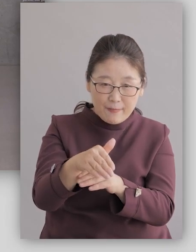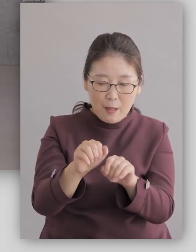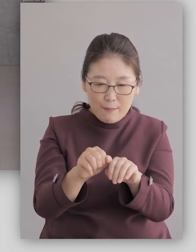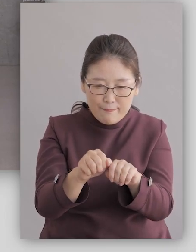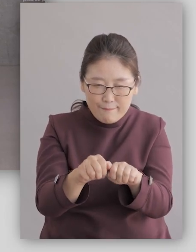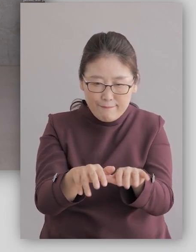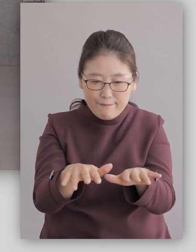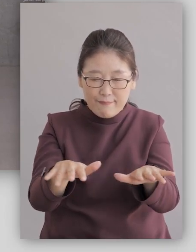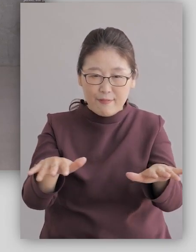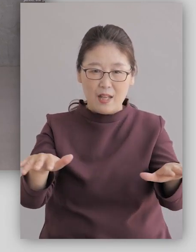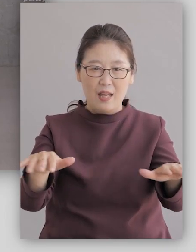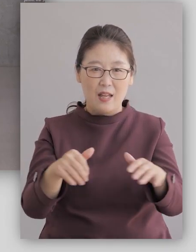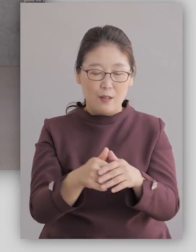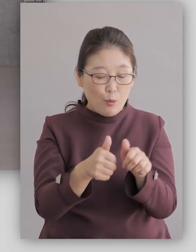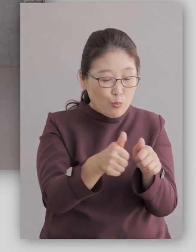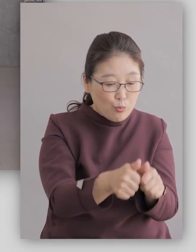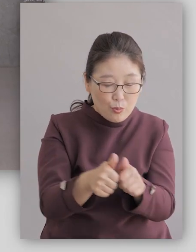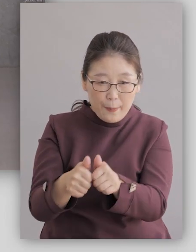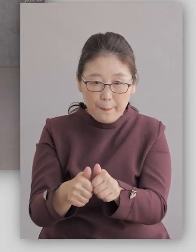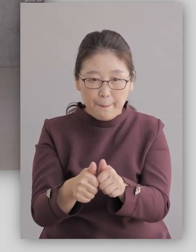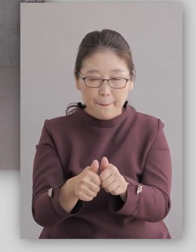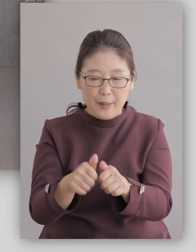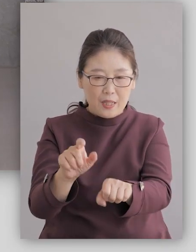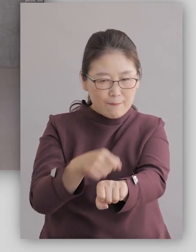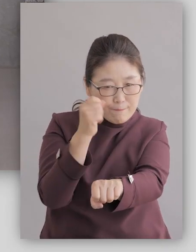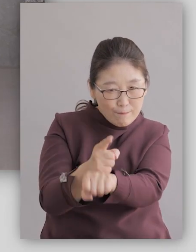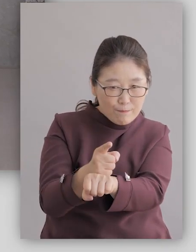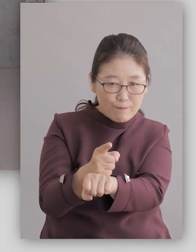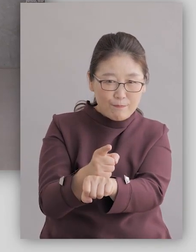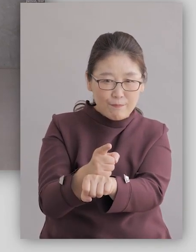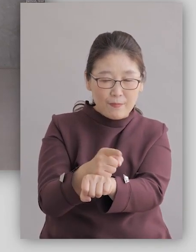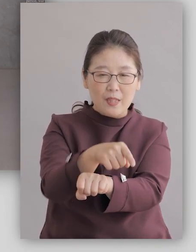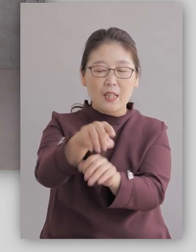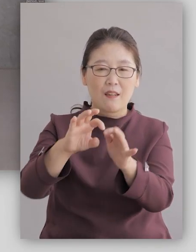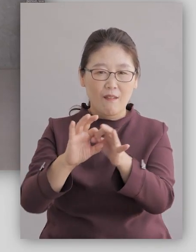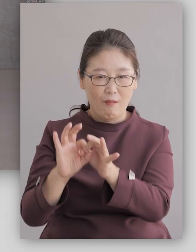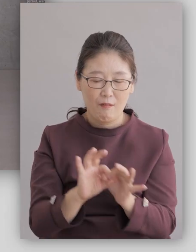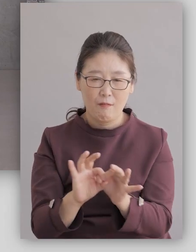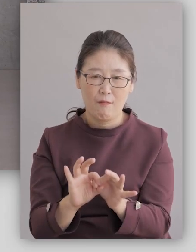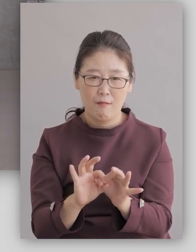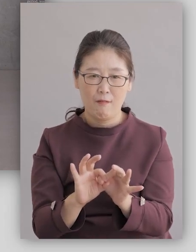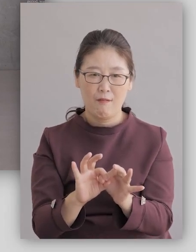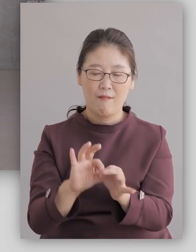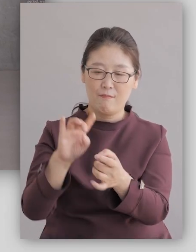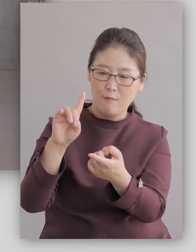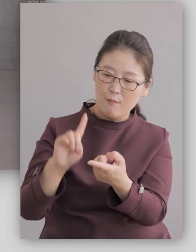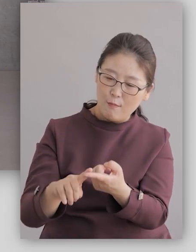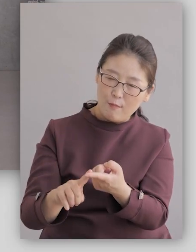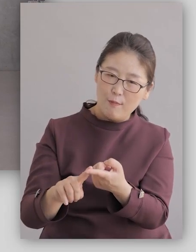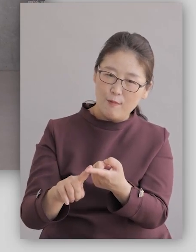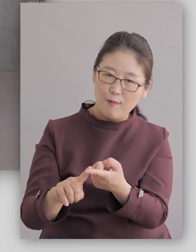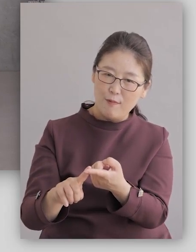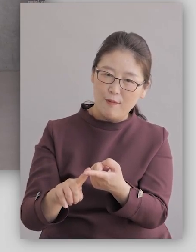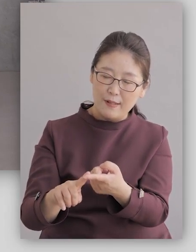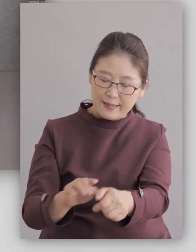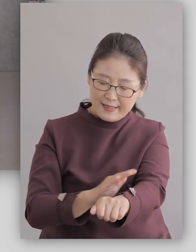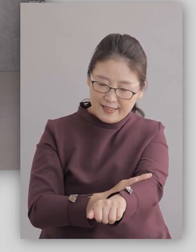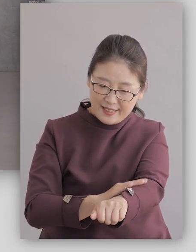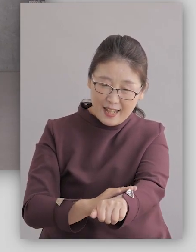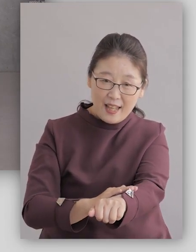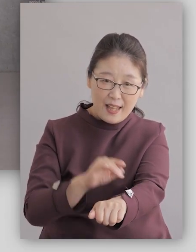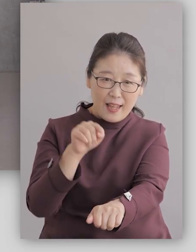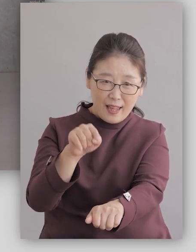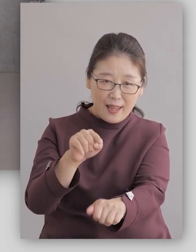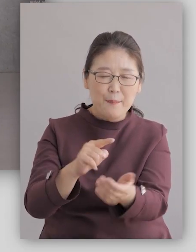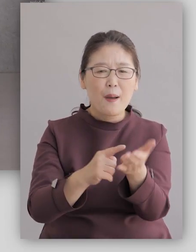바탕과 물감의 물성이 어떤 식으로 영향을 맺고 나타나는가에 대해서 아주 깊은